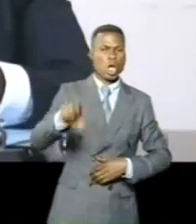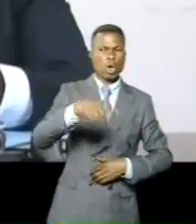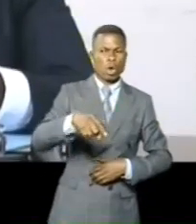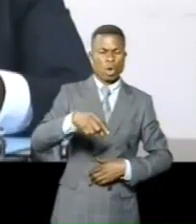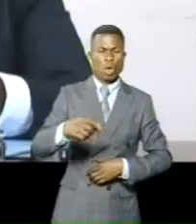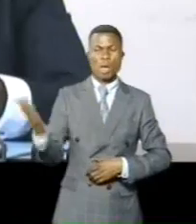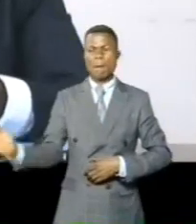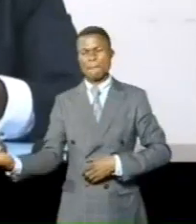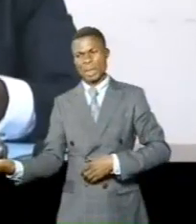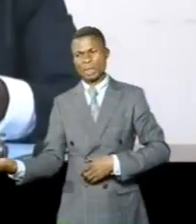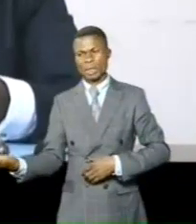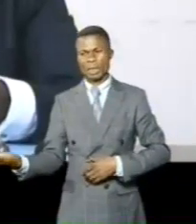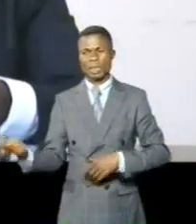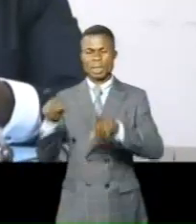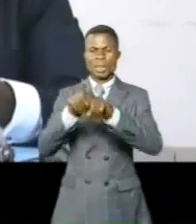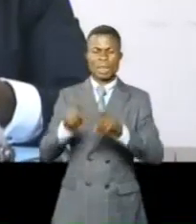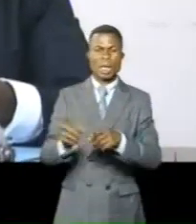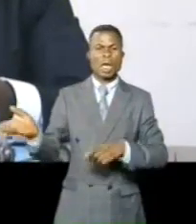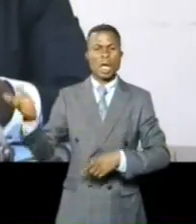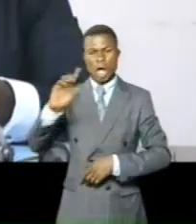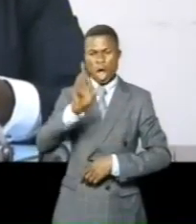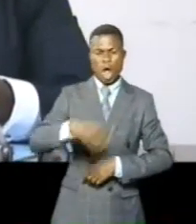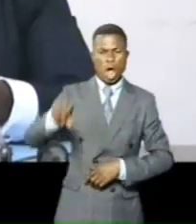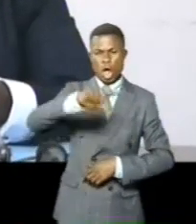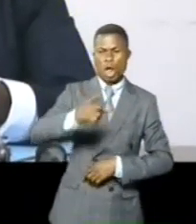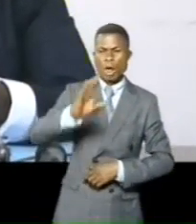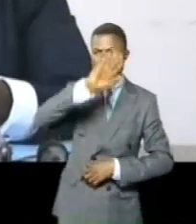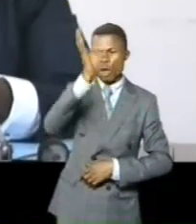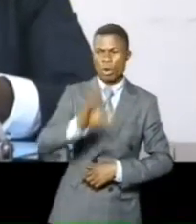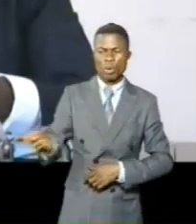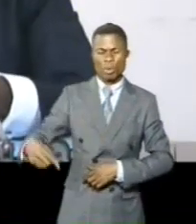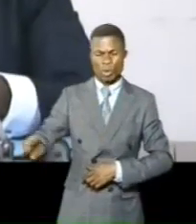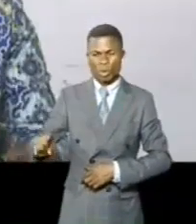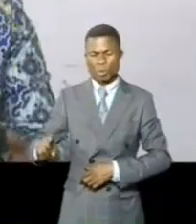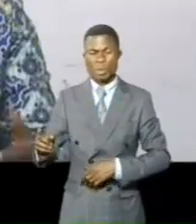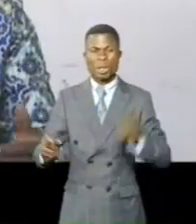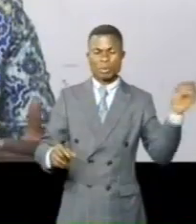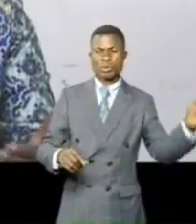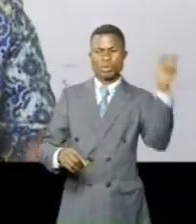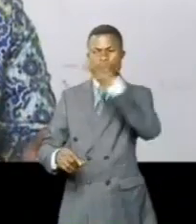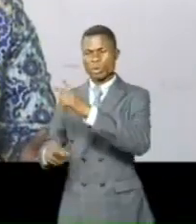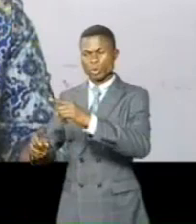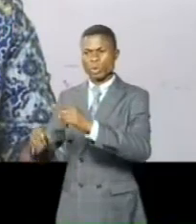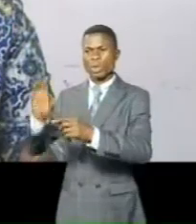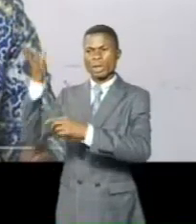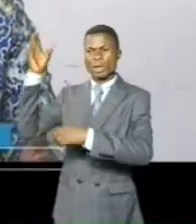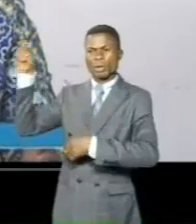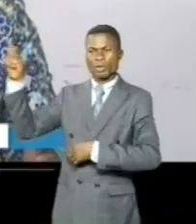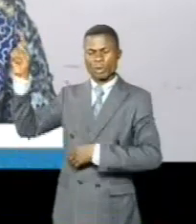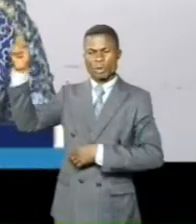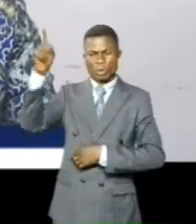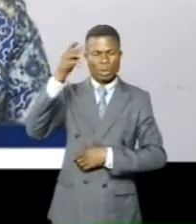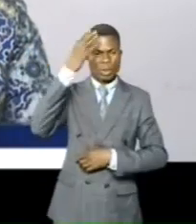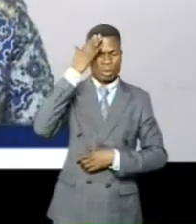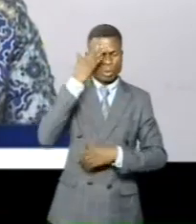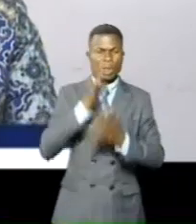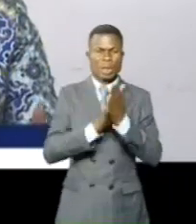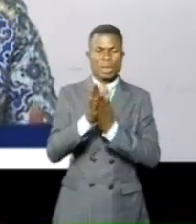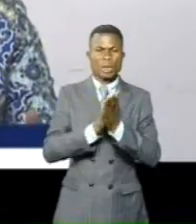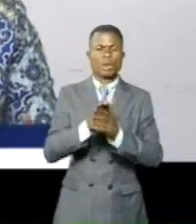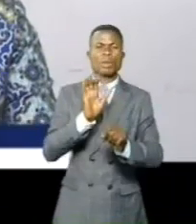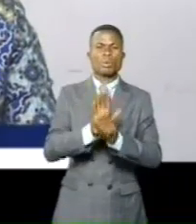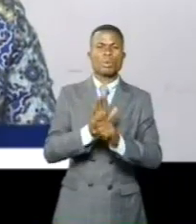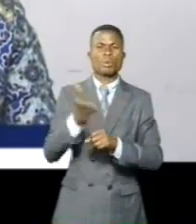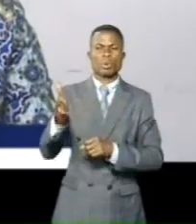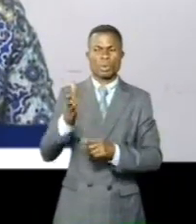de journée et de la Gombe vers la cité en fin de journée. Nous avons pensé qu'il serait souhaitable